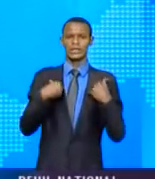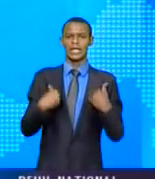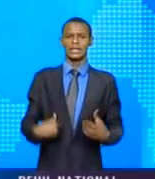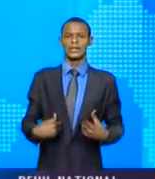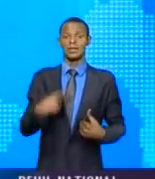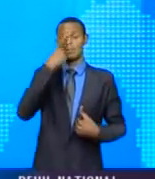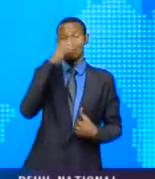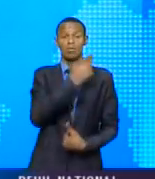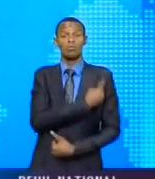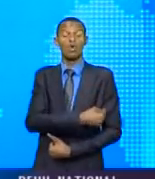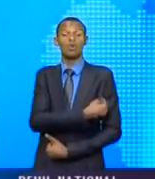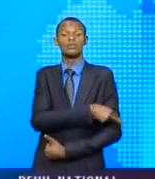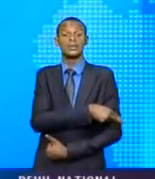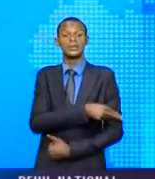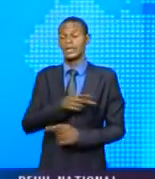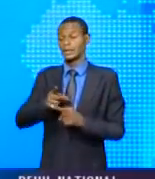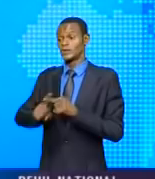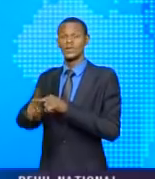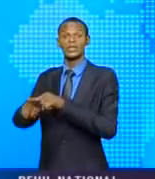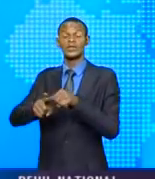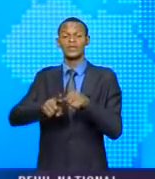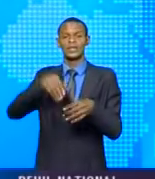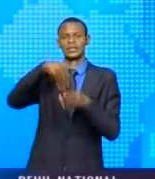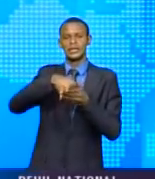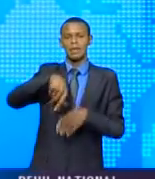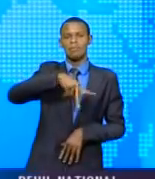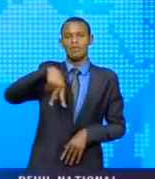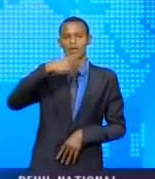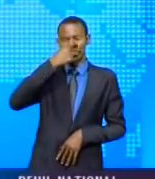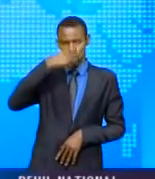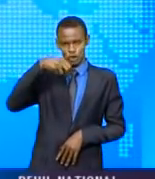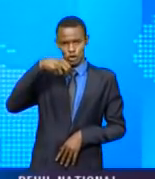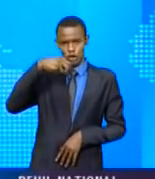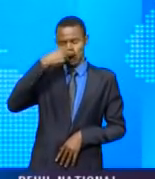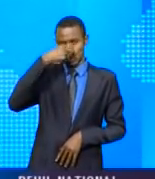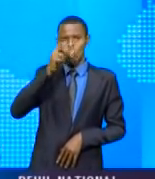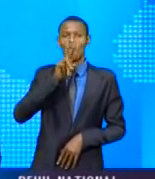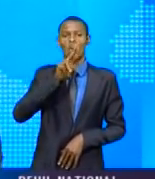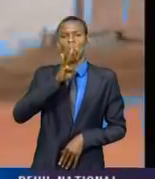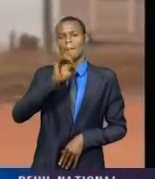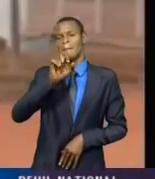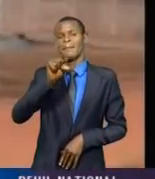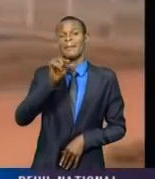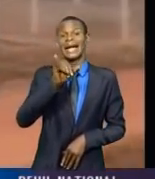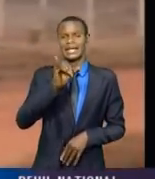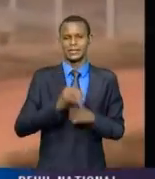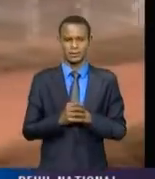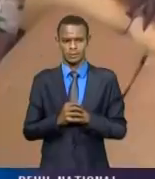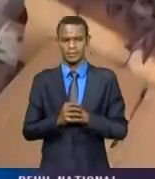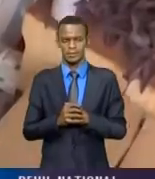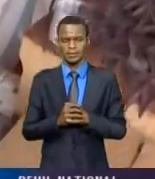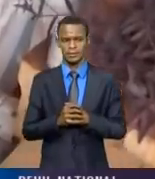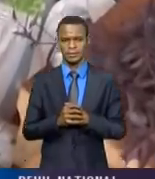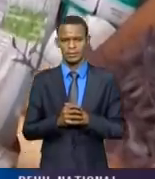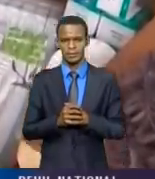nous sommes en dans la province du nord ubangi d'autres détails avec columbus day dit le multiple des aspects liés à